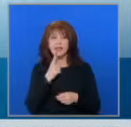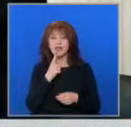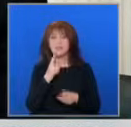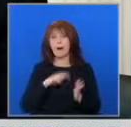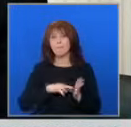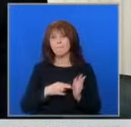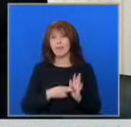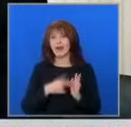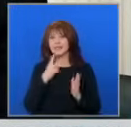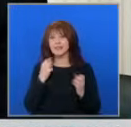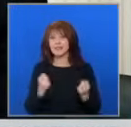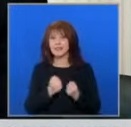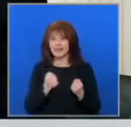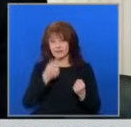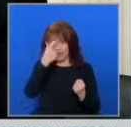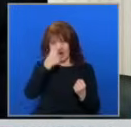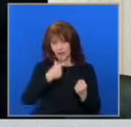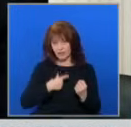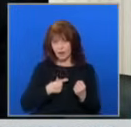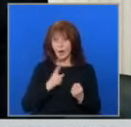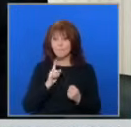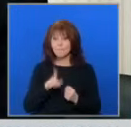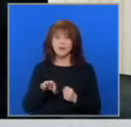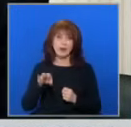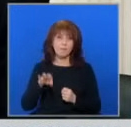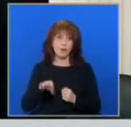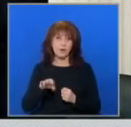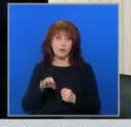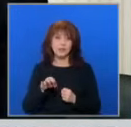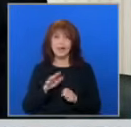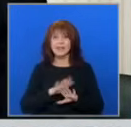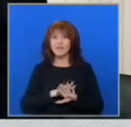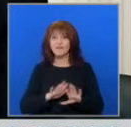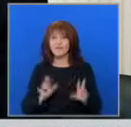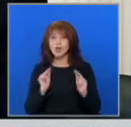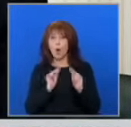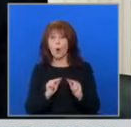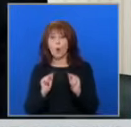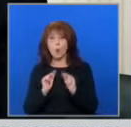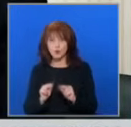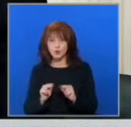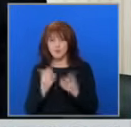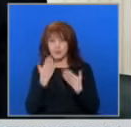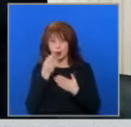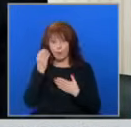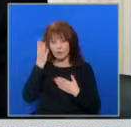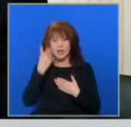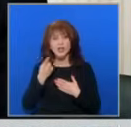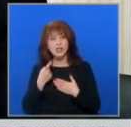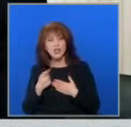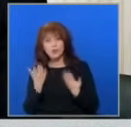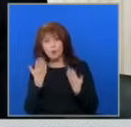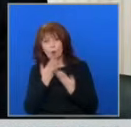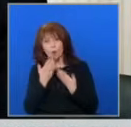за действие. Може да включва препоръка да се завърши определен курс на образование или да се придобие друго конкретно